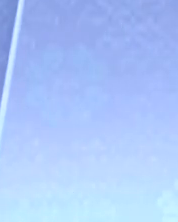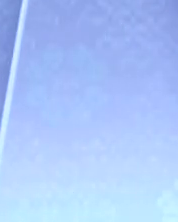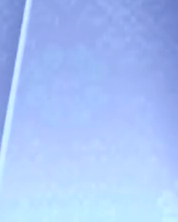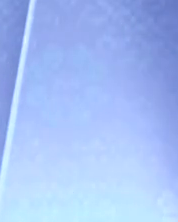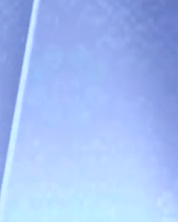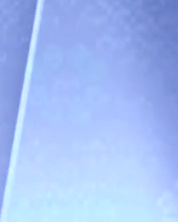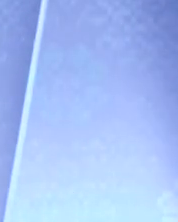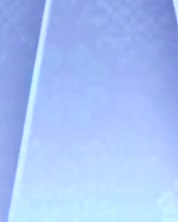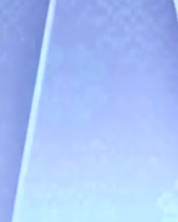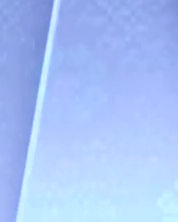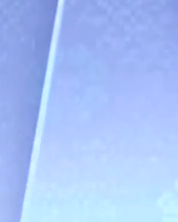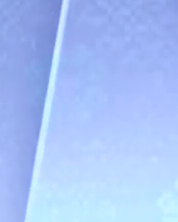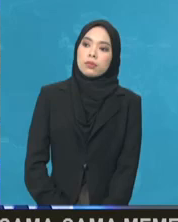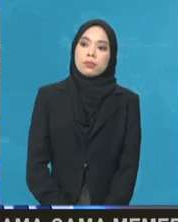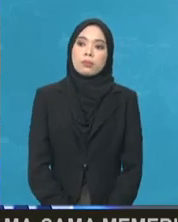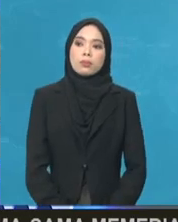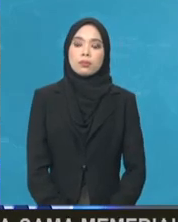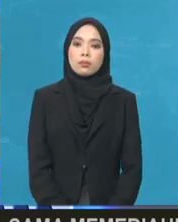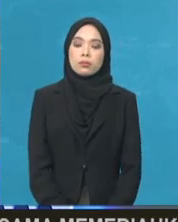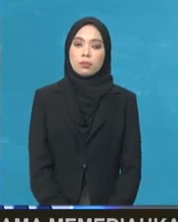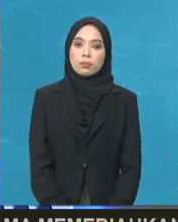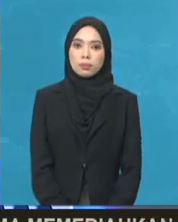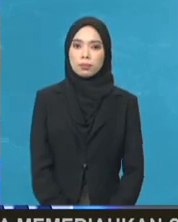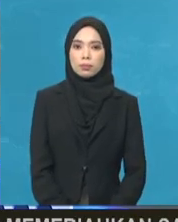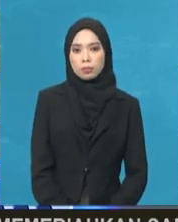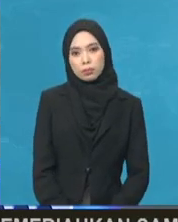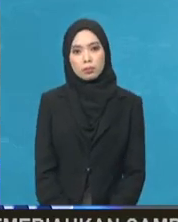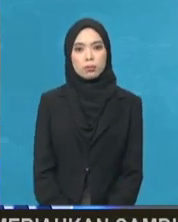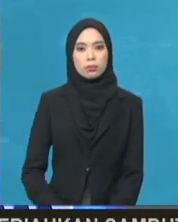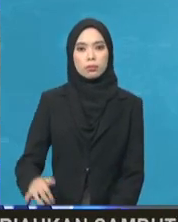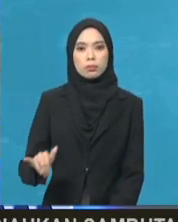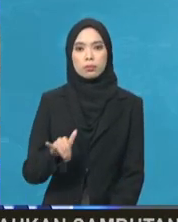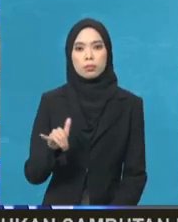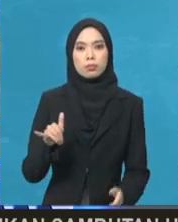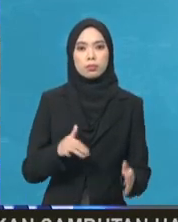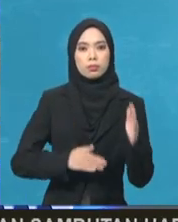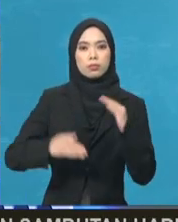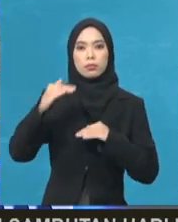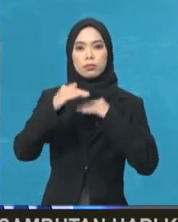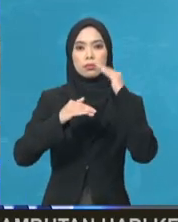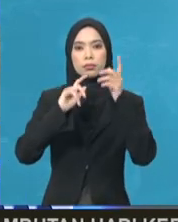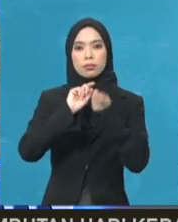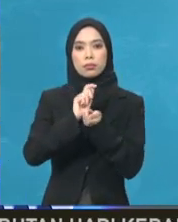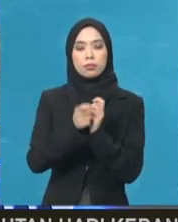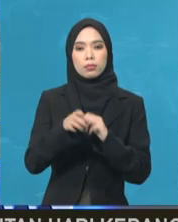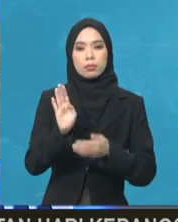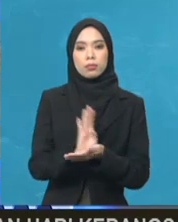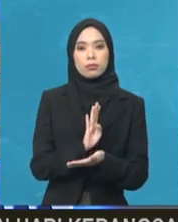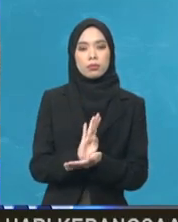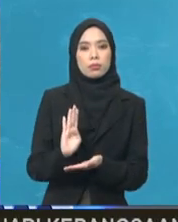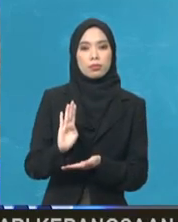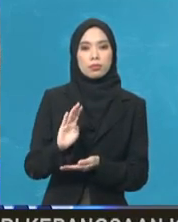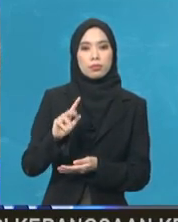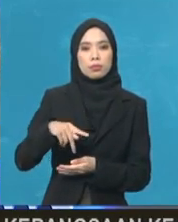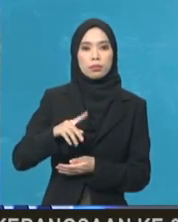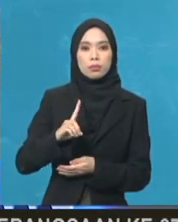hai oh no Hai sejajar dengan pengembangan dan transformasi perniagaan PDF